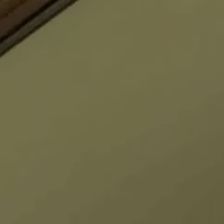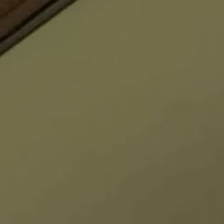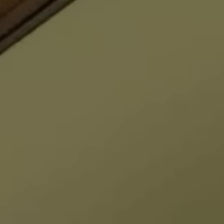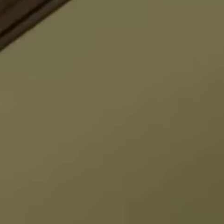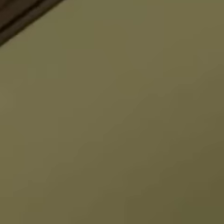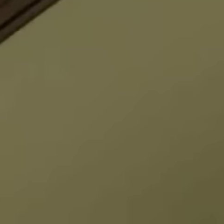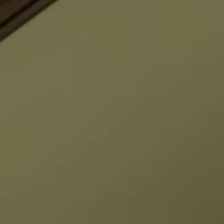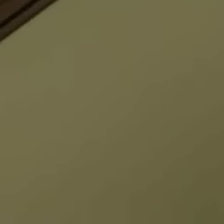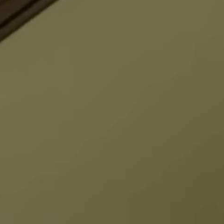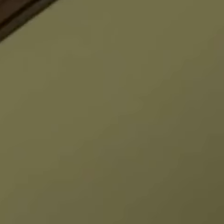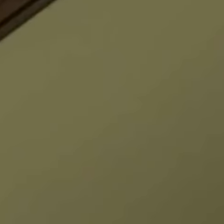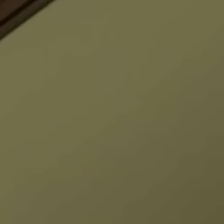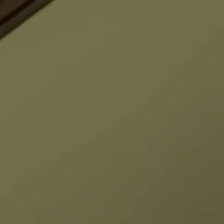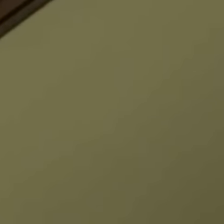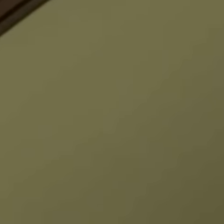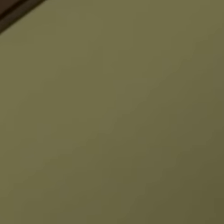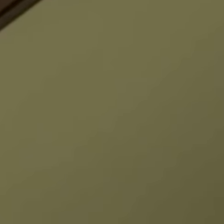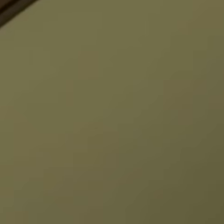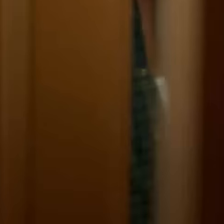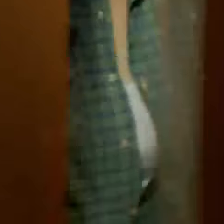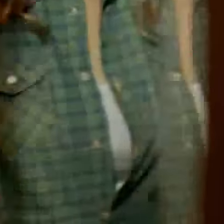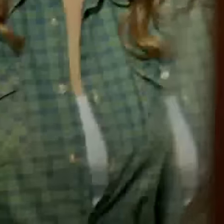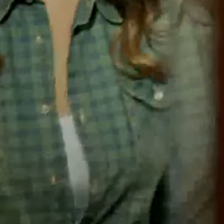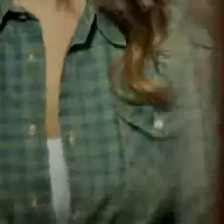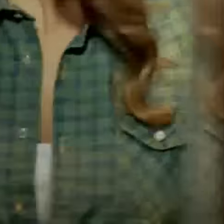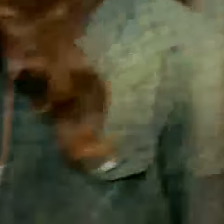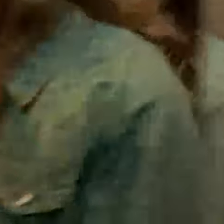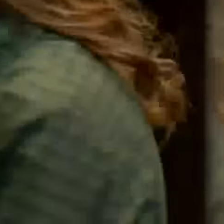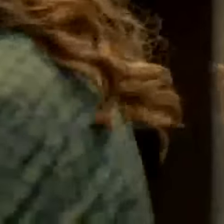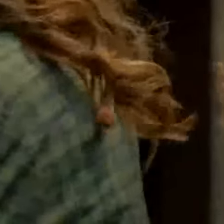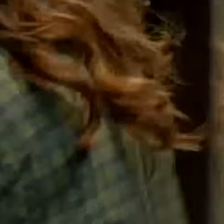Alt kata bakarak tuvaletin kapısını yavaştan aralayıp girdi.